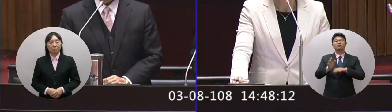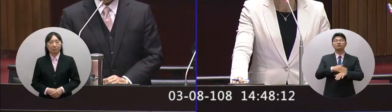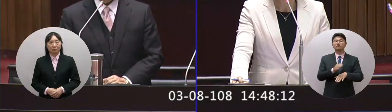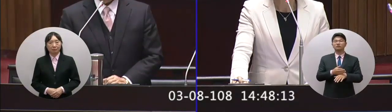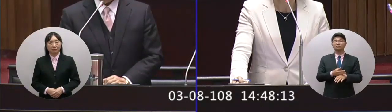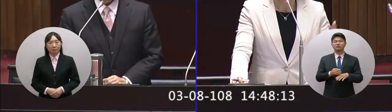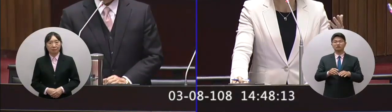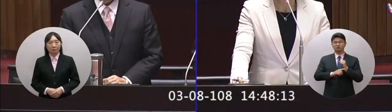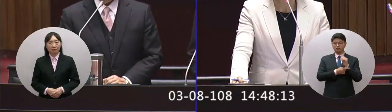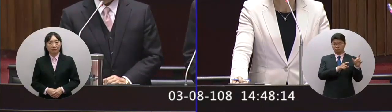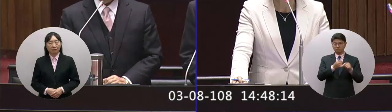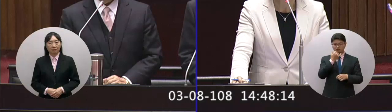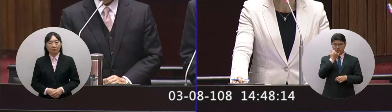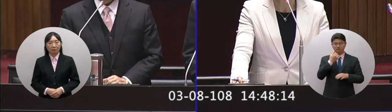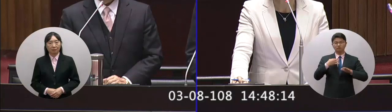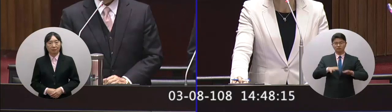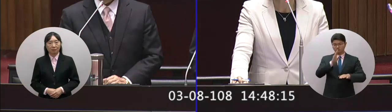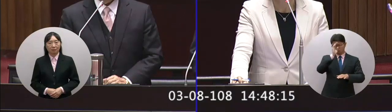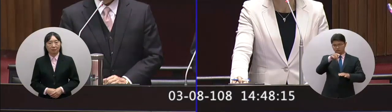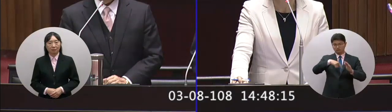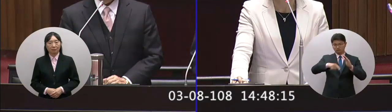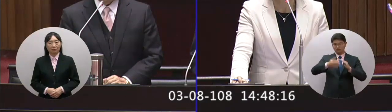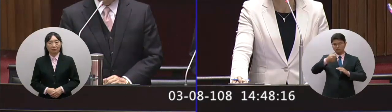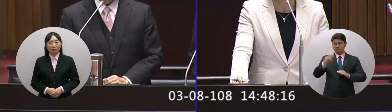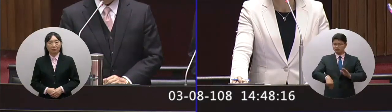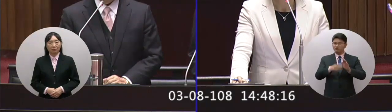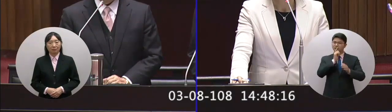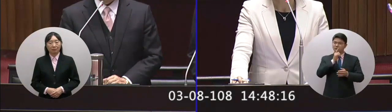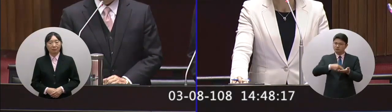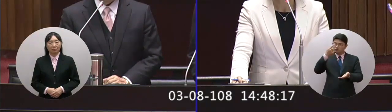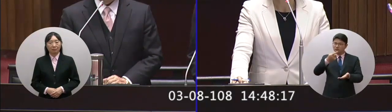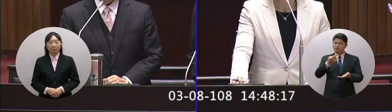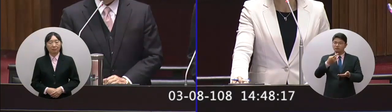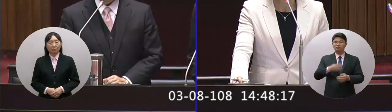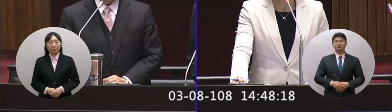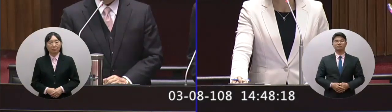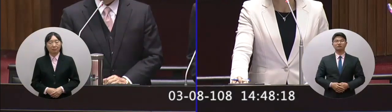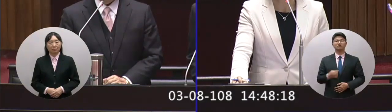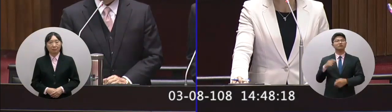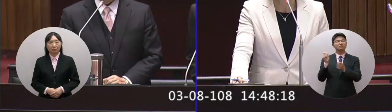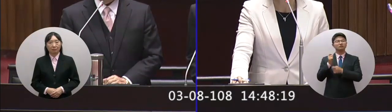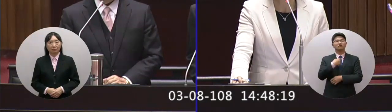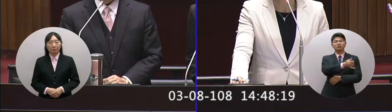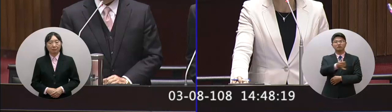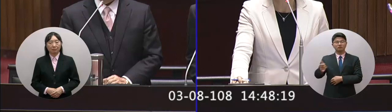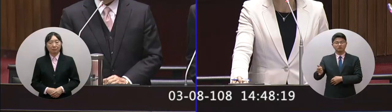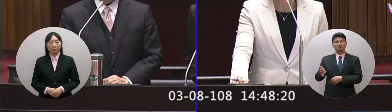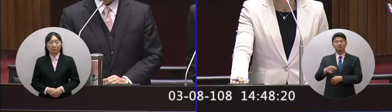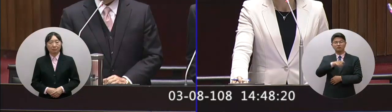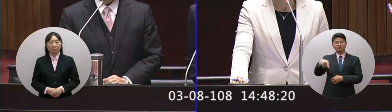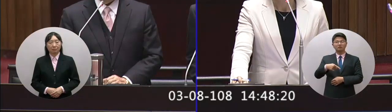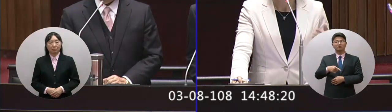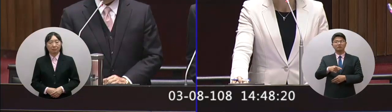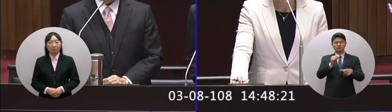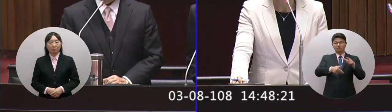好，那我现在就是请院长，你是不是可以再重申一次？因为我这一阵子在基层在跑的时候，其实因为跨流